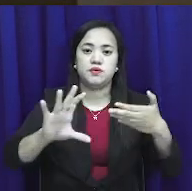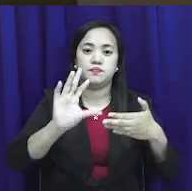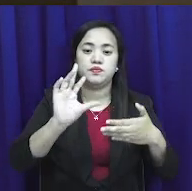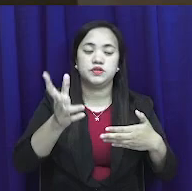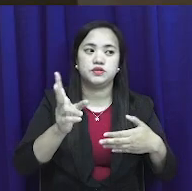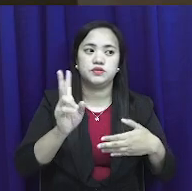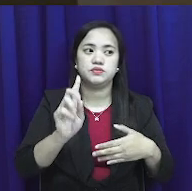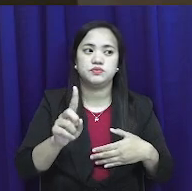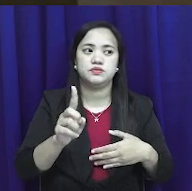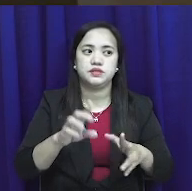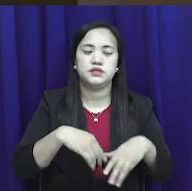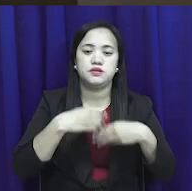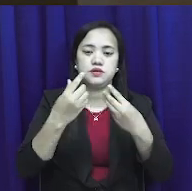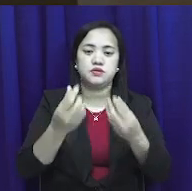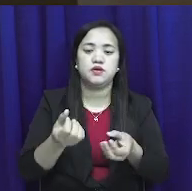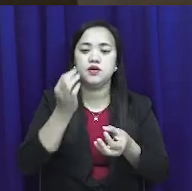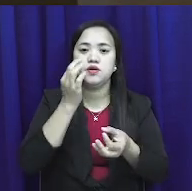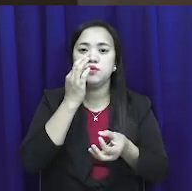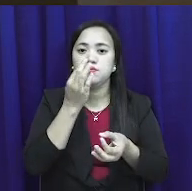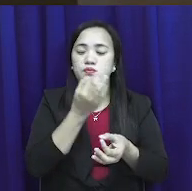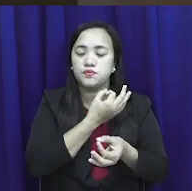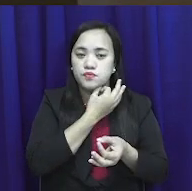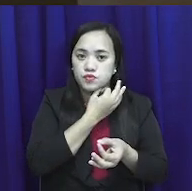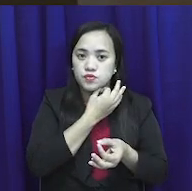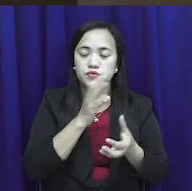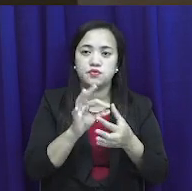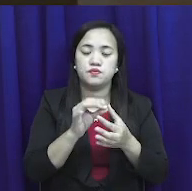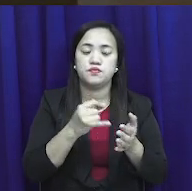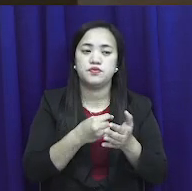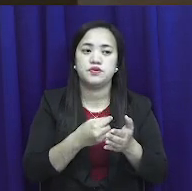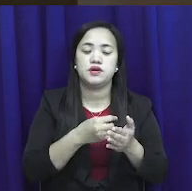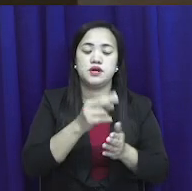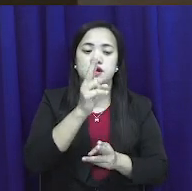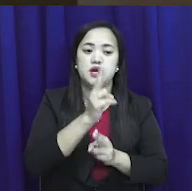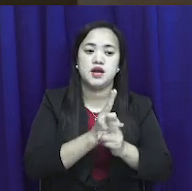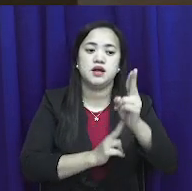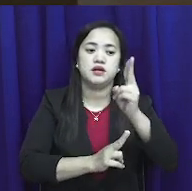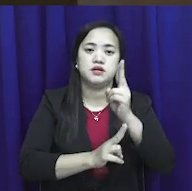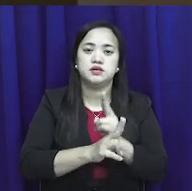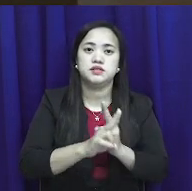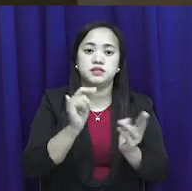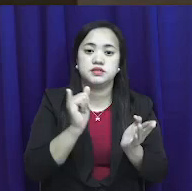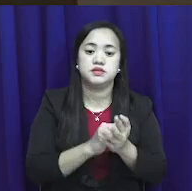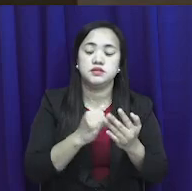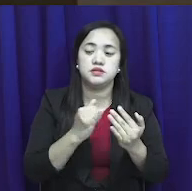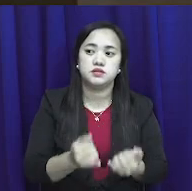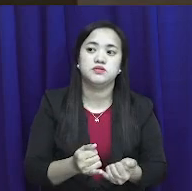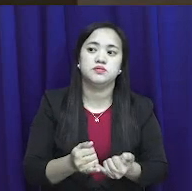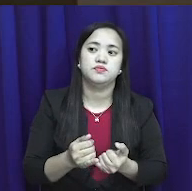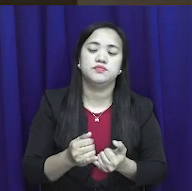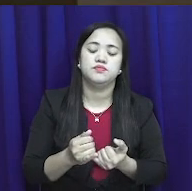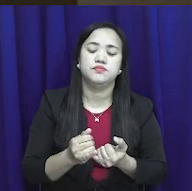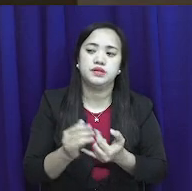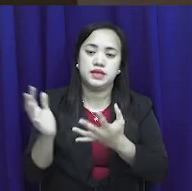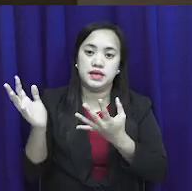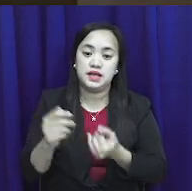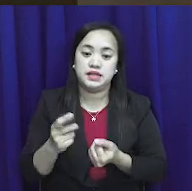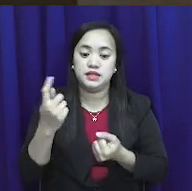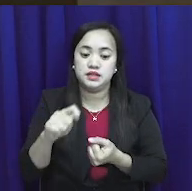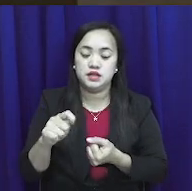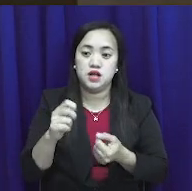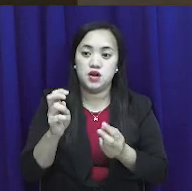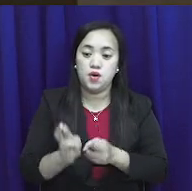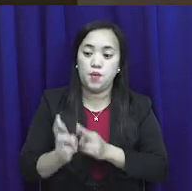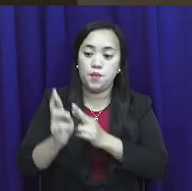give her of the fruit of her hands Amen ngayon inung sinasabi niya nag-aani siya ng reward you see because of